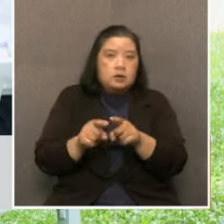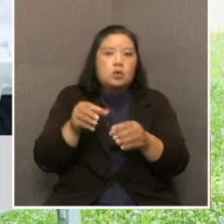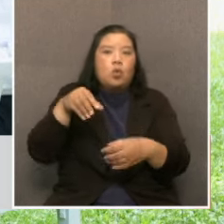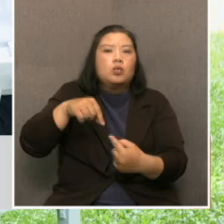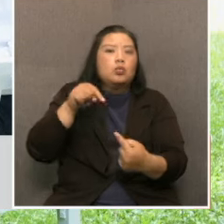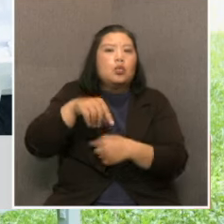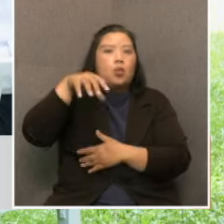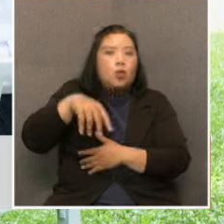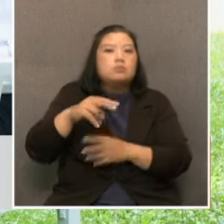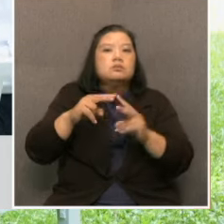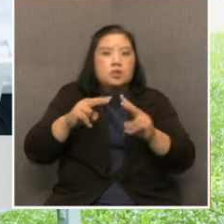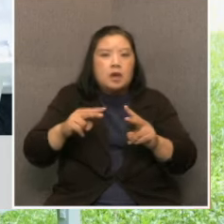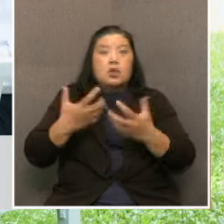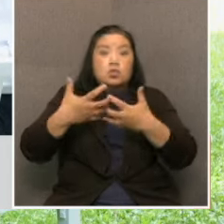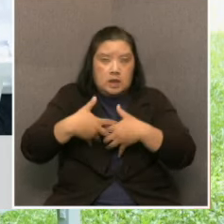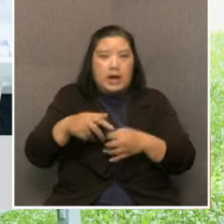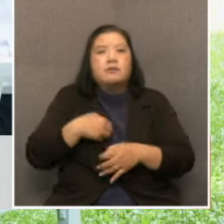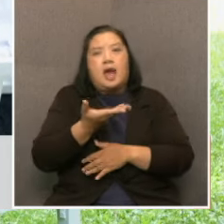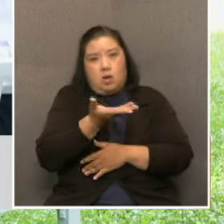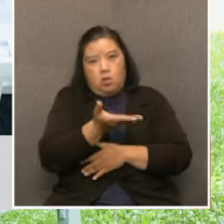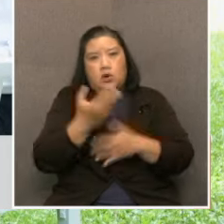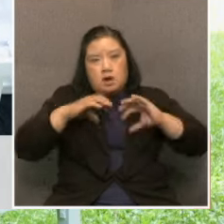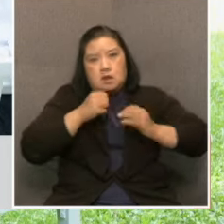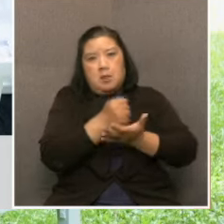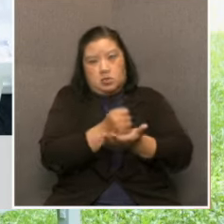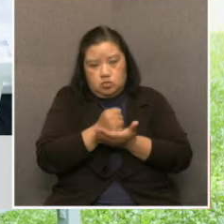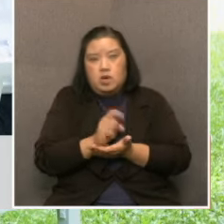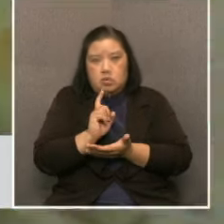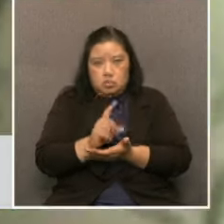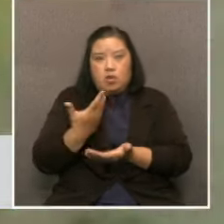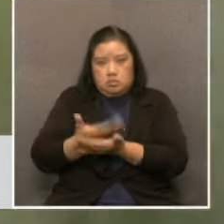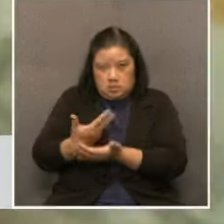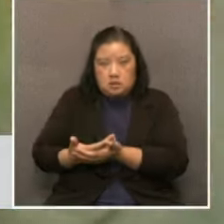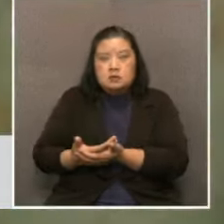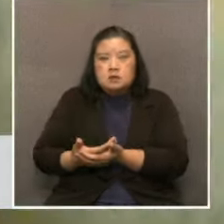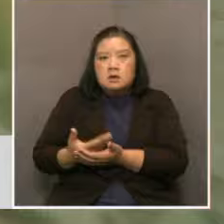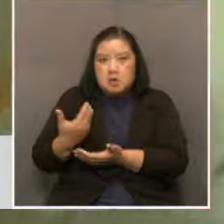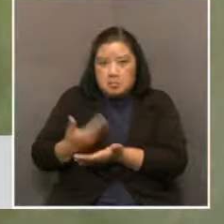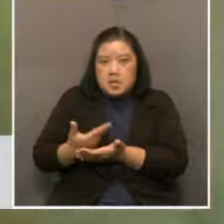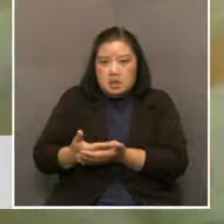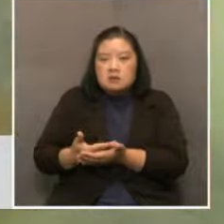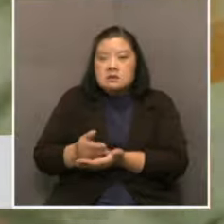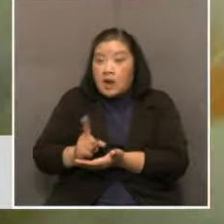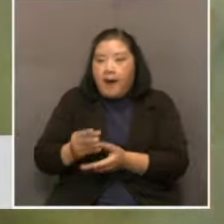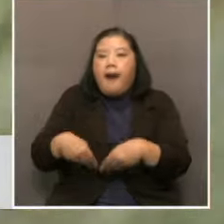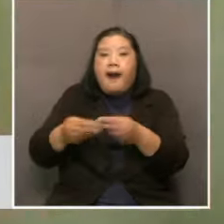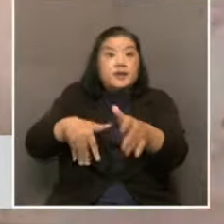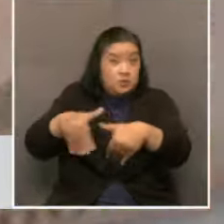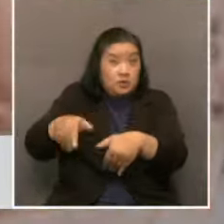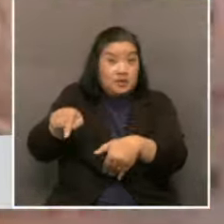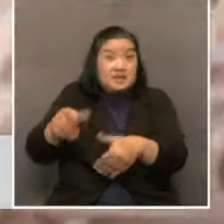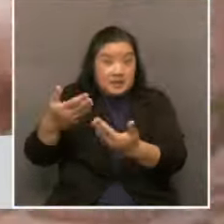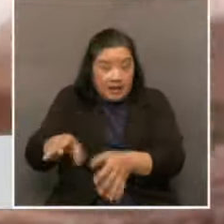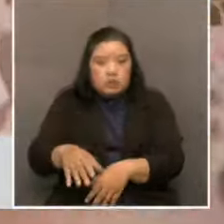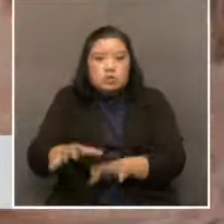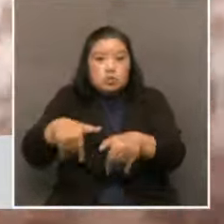ให้รัฐบาลทำหรือว่าที่อยากจะเห็นเนี่ยก็คือการเหมือนเพิ่มเงินลงไปในกระเป๋า ก่อน เลยเพราะว่าตอนนี้คือเหมือนกับหนี้ครัวเรือนเนี่ยคือพุ่